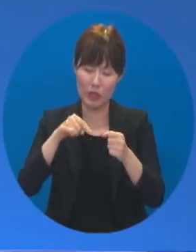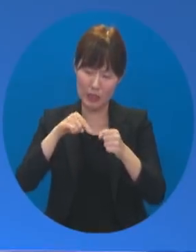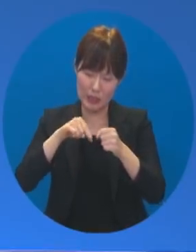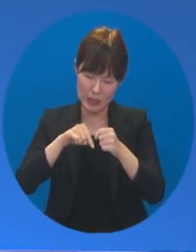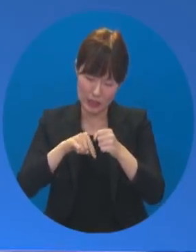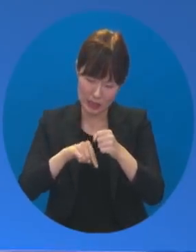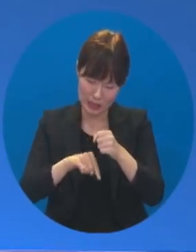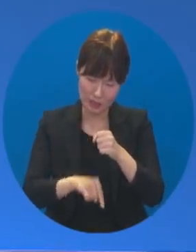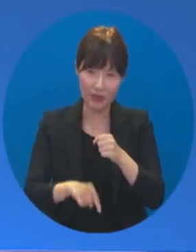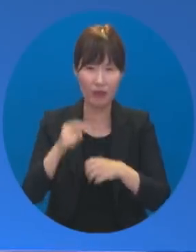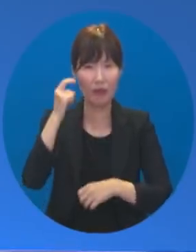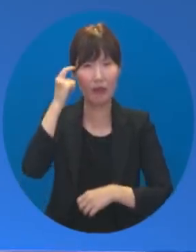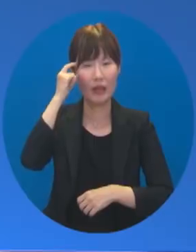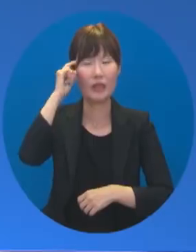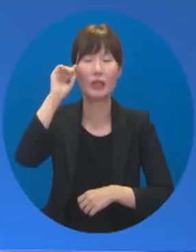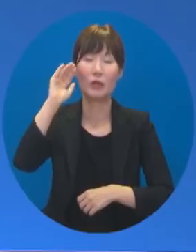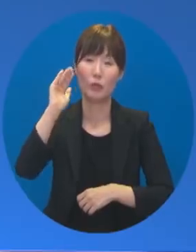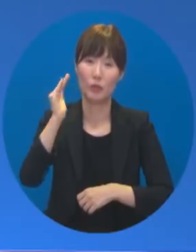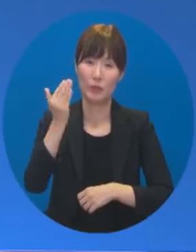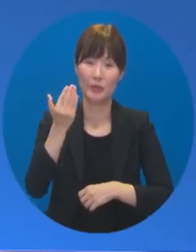되었습니다.